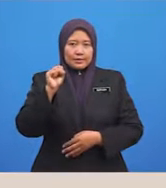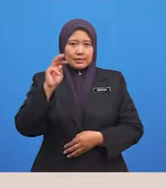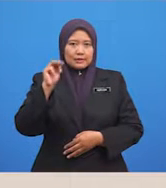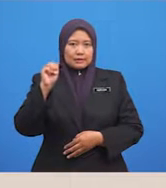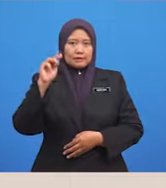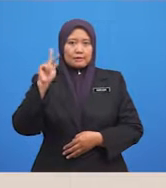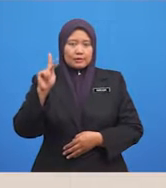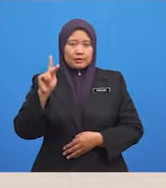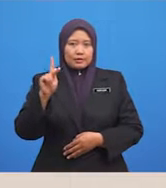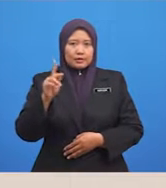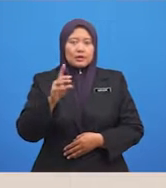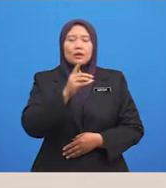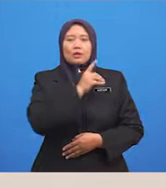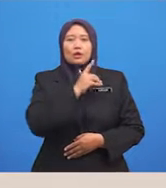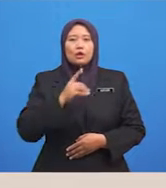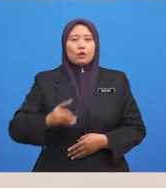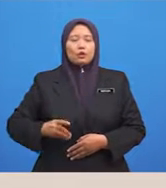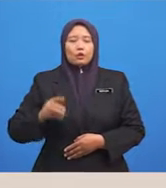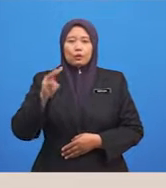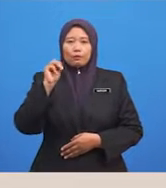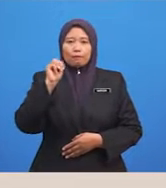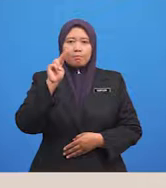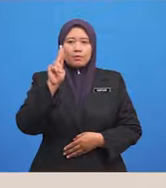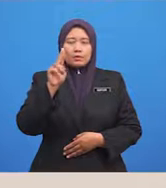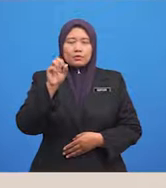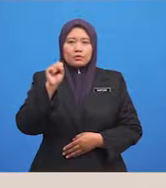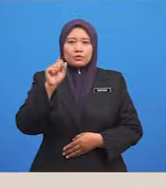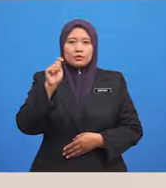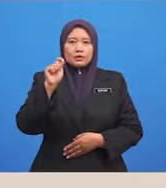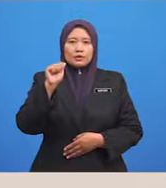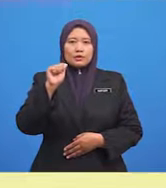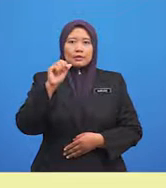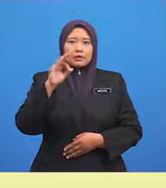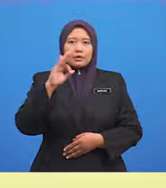Mustafa, Pasir Panjang, Sekincan, Selangor.